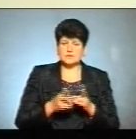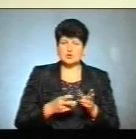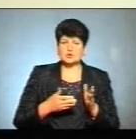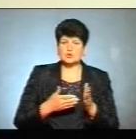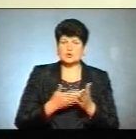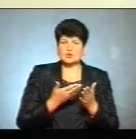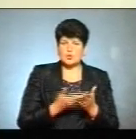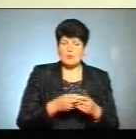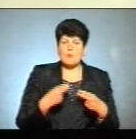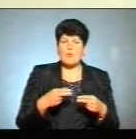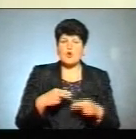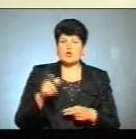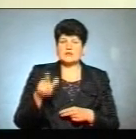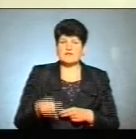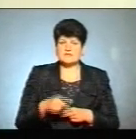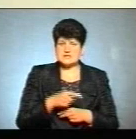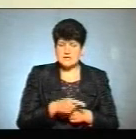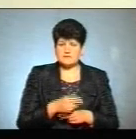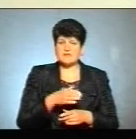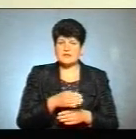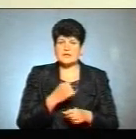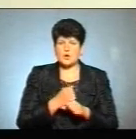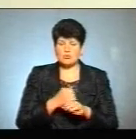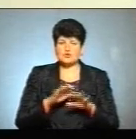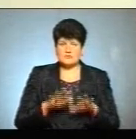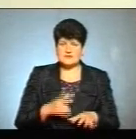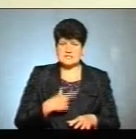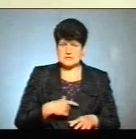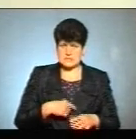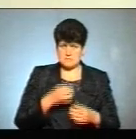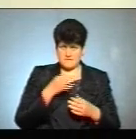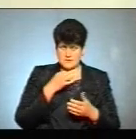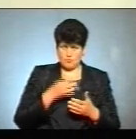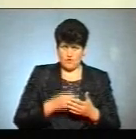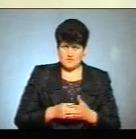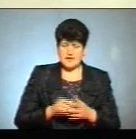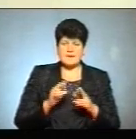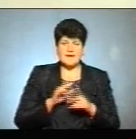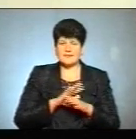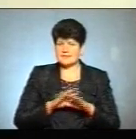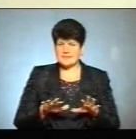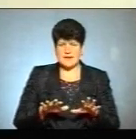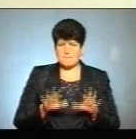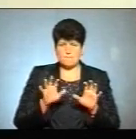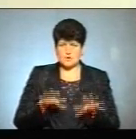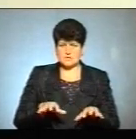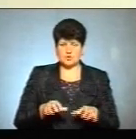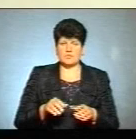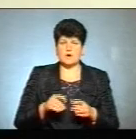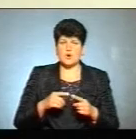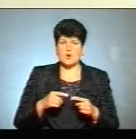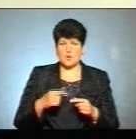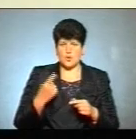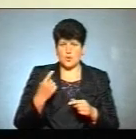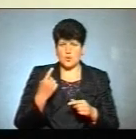до продавця. Тобто він на робочому місці, він за себе відповідає як непосадова особа, це 17 тисяч,